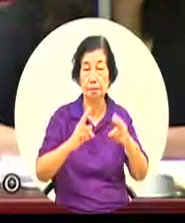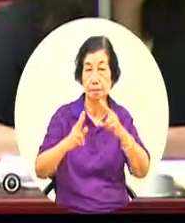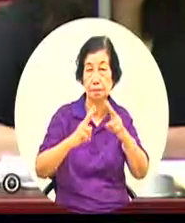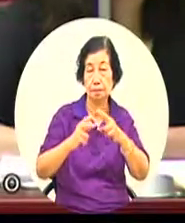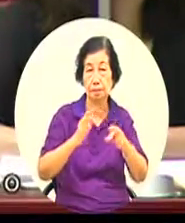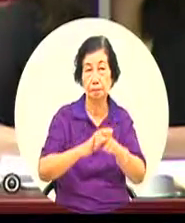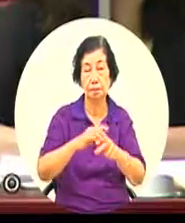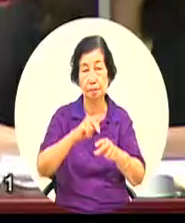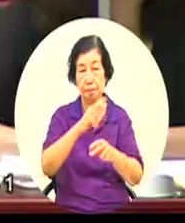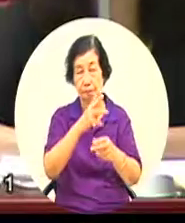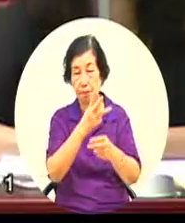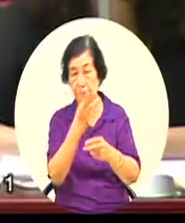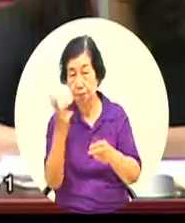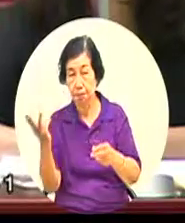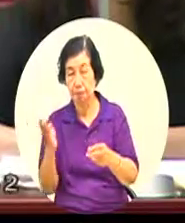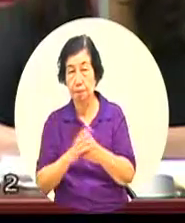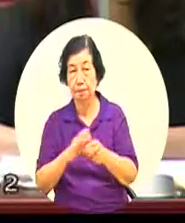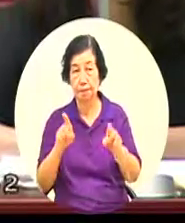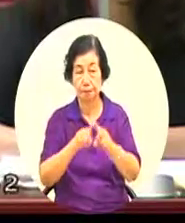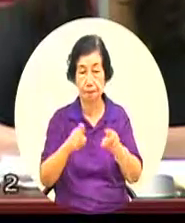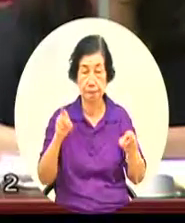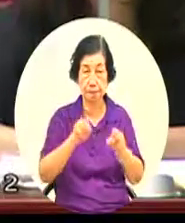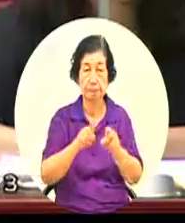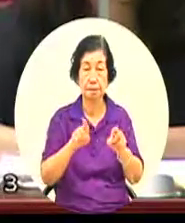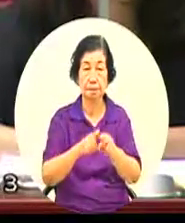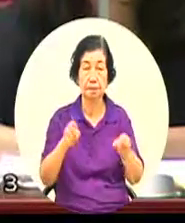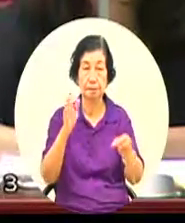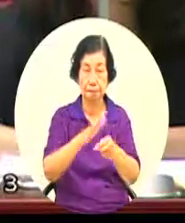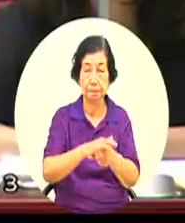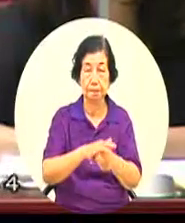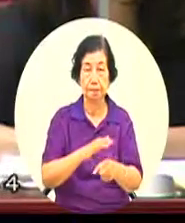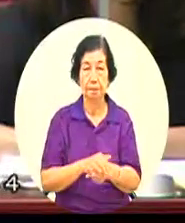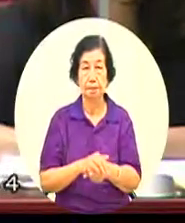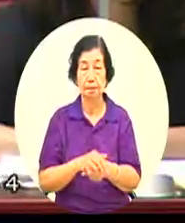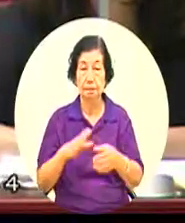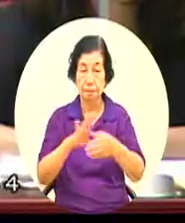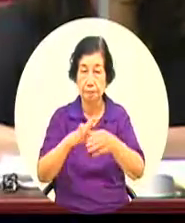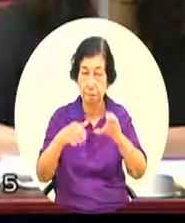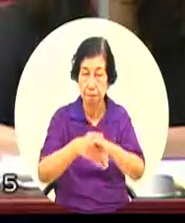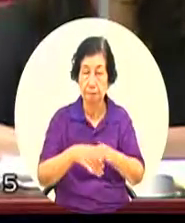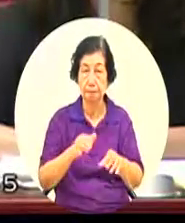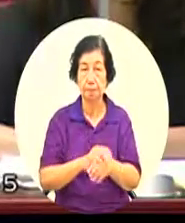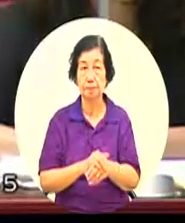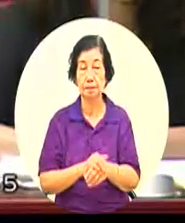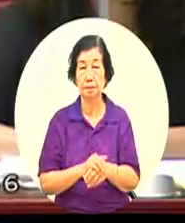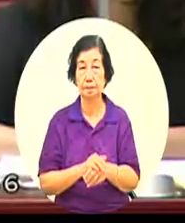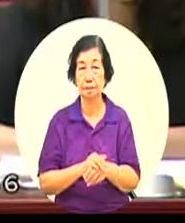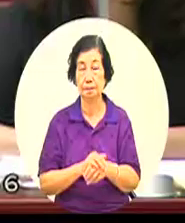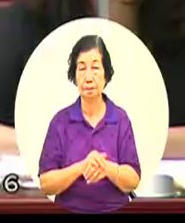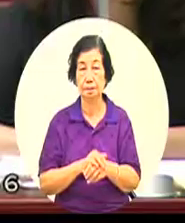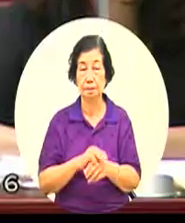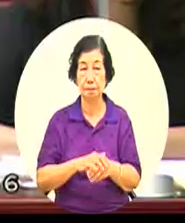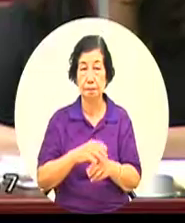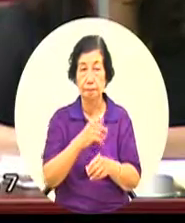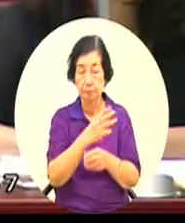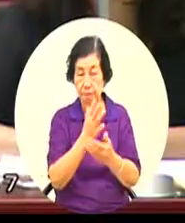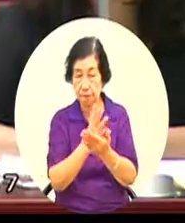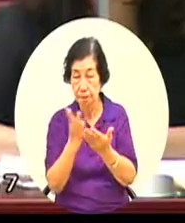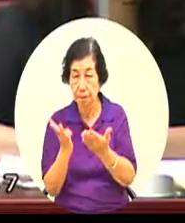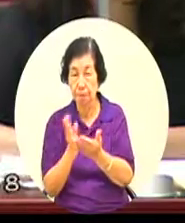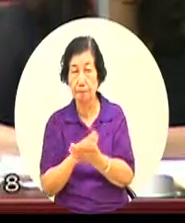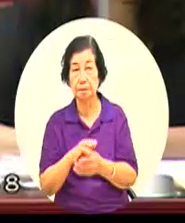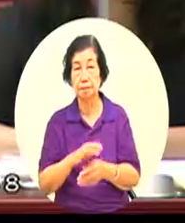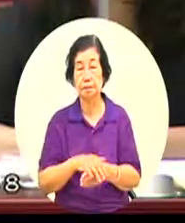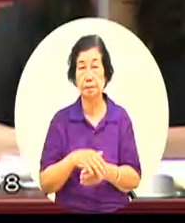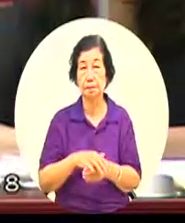是非常重要的，尤其是平埔方面的文化哦，那顶老农跟阿里关，其实之前我们